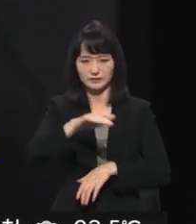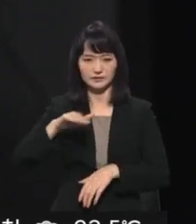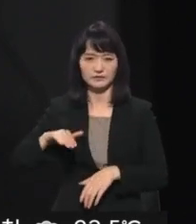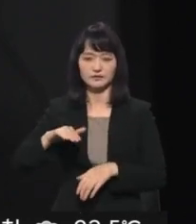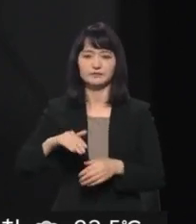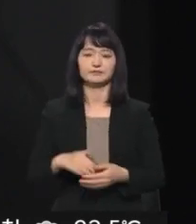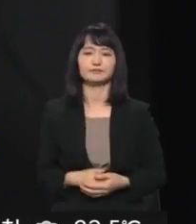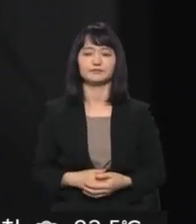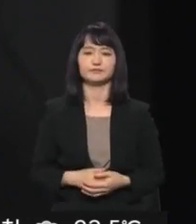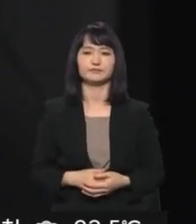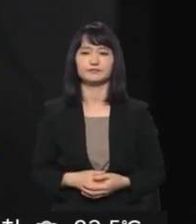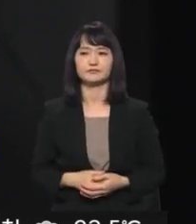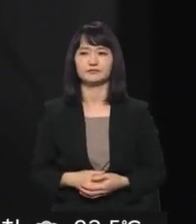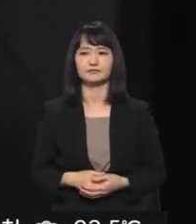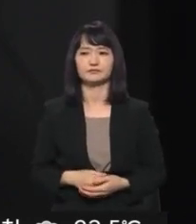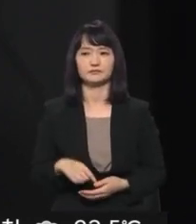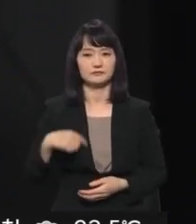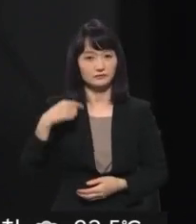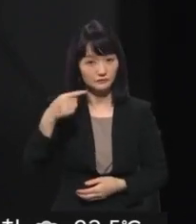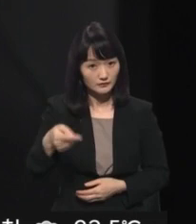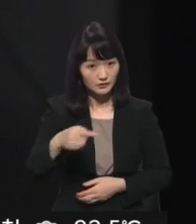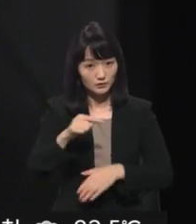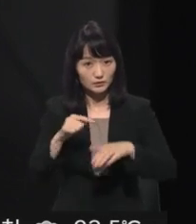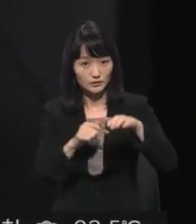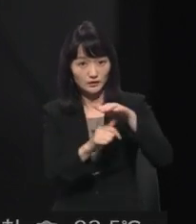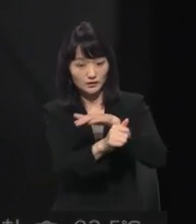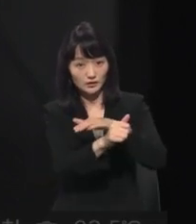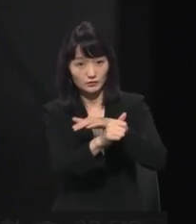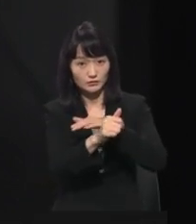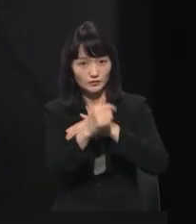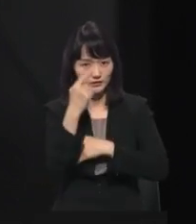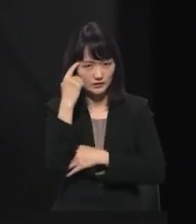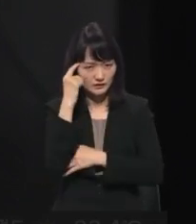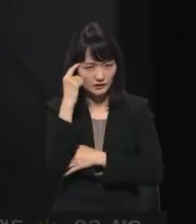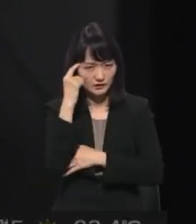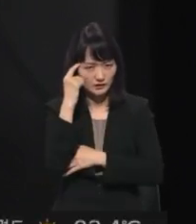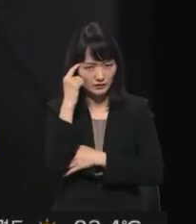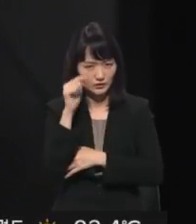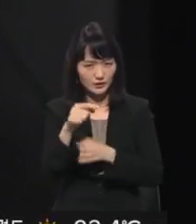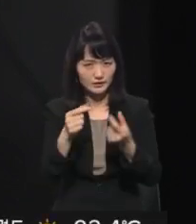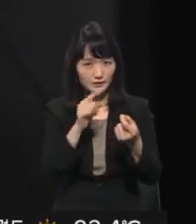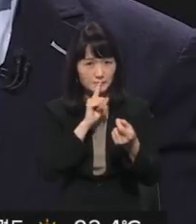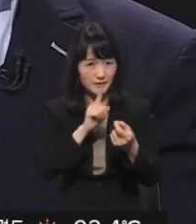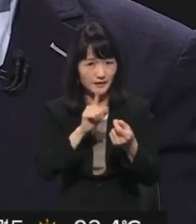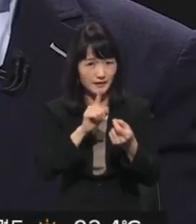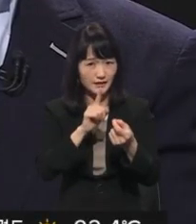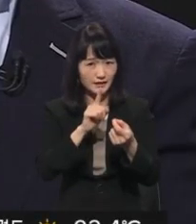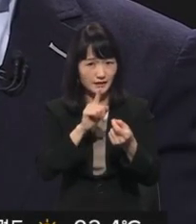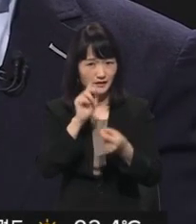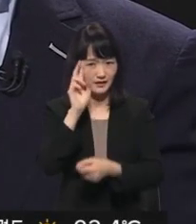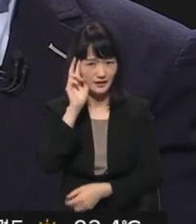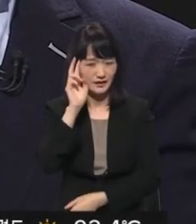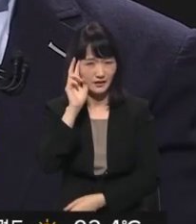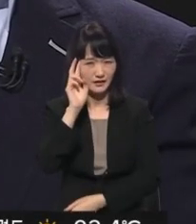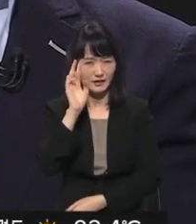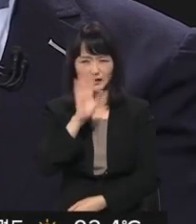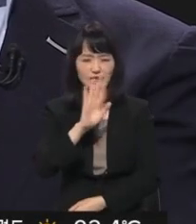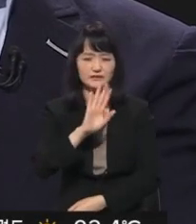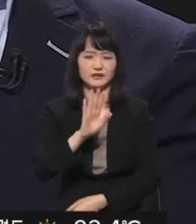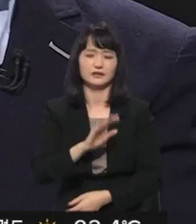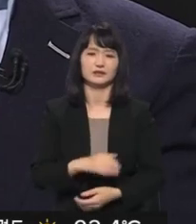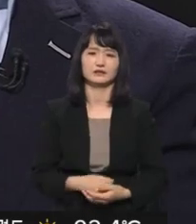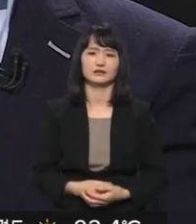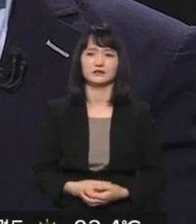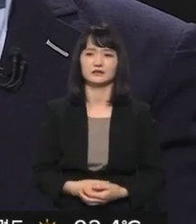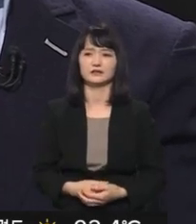자 보기에는 이게 차기 원내대표를 노리고 지금 포석을 까는 거 아닌가 싶습니다 예 그럼 용도 동 망에 진짜 아니